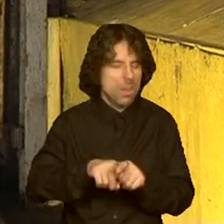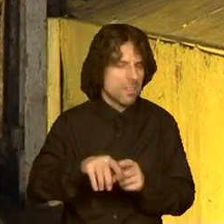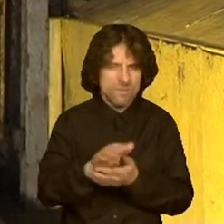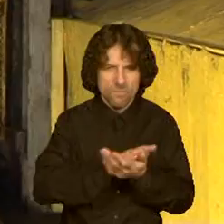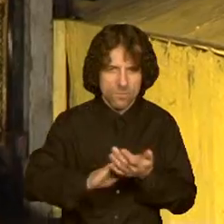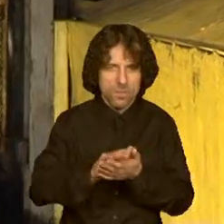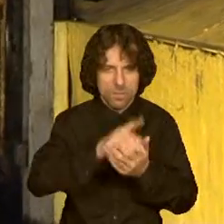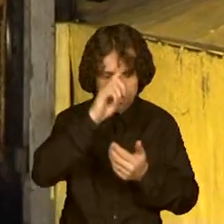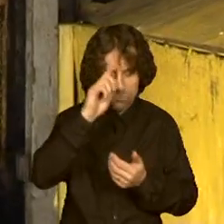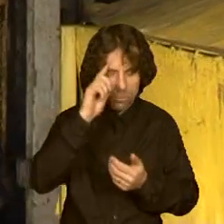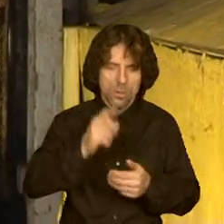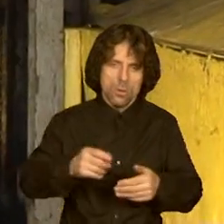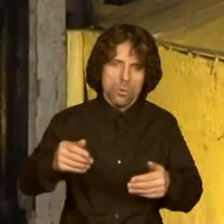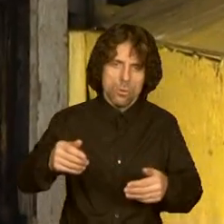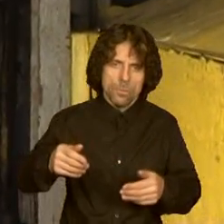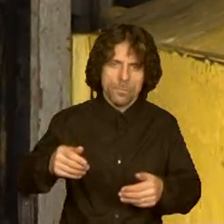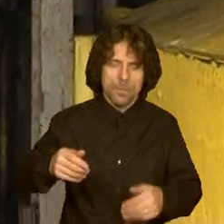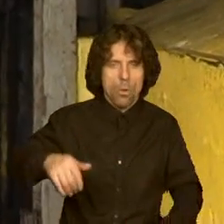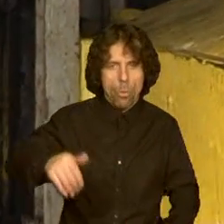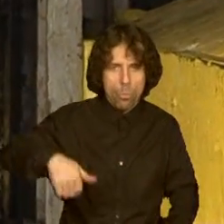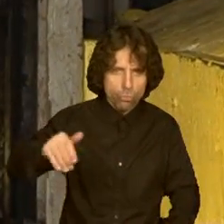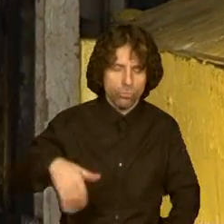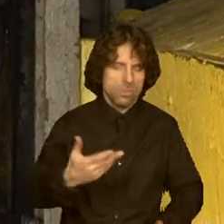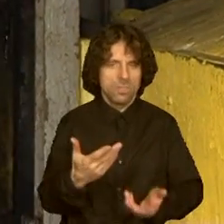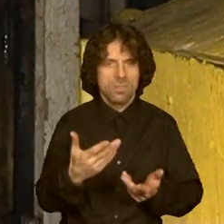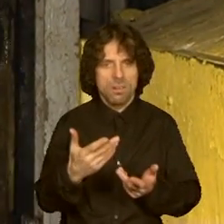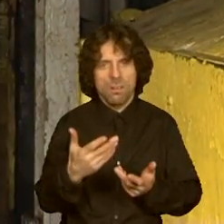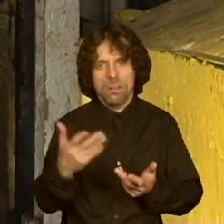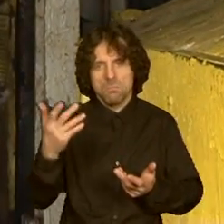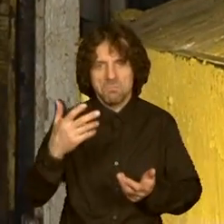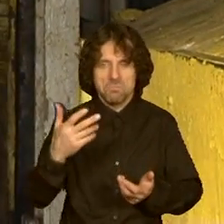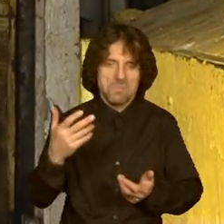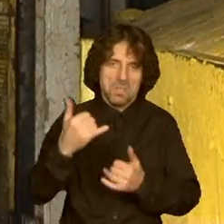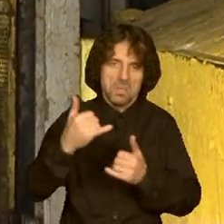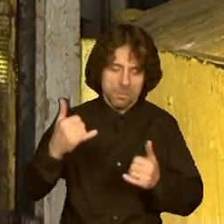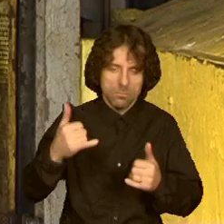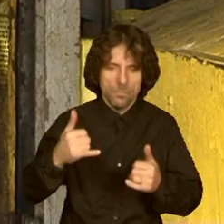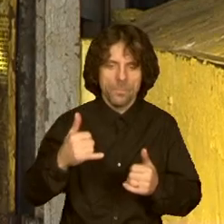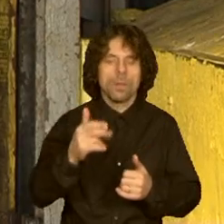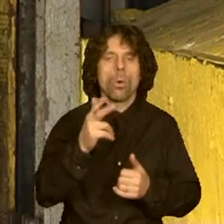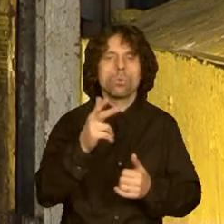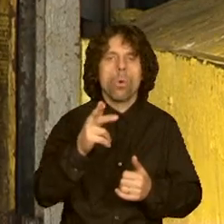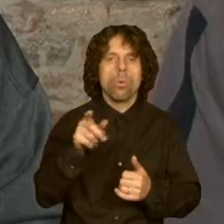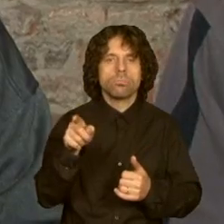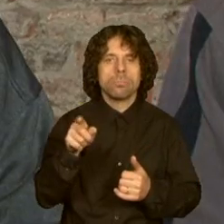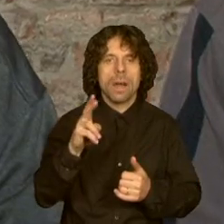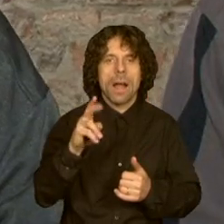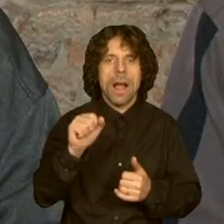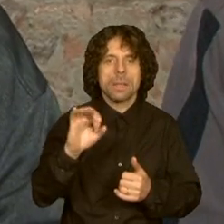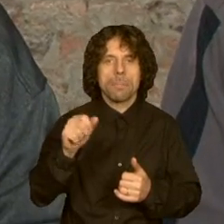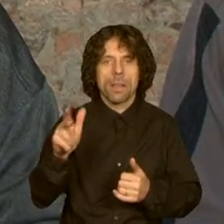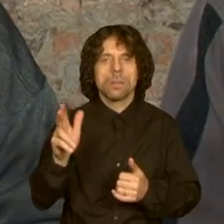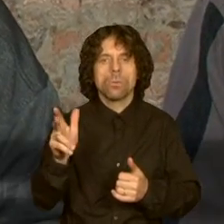dozoru, ale wszyscy praktycznie, począwszy od górnika, a skończywszy na dozorze. Kim był